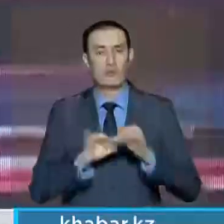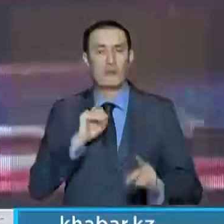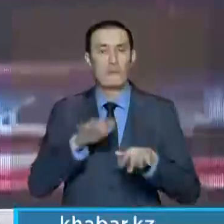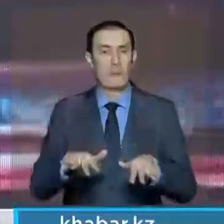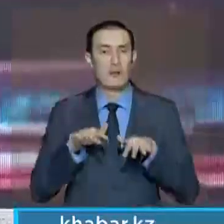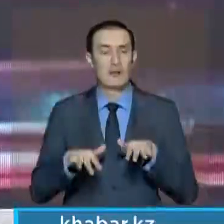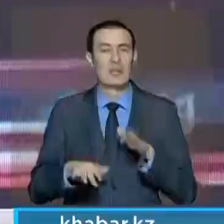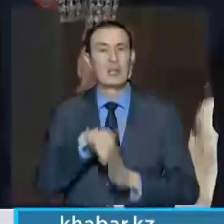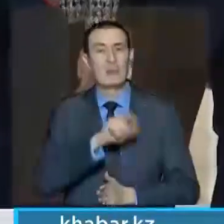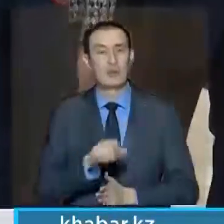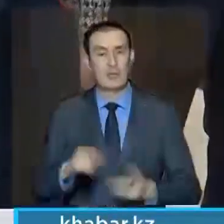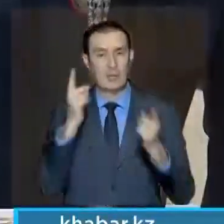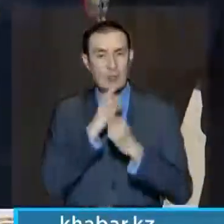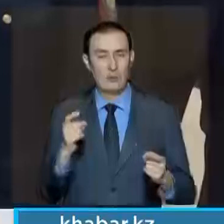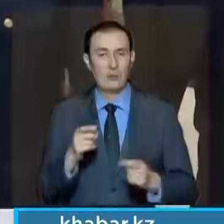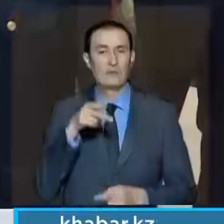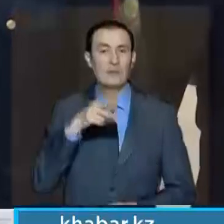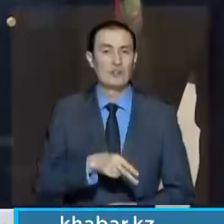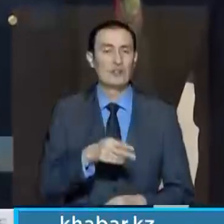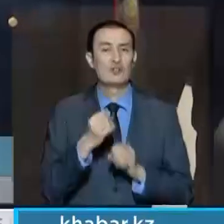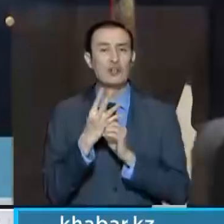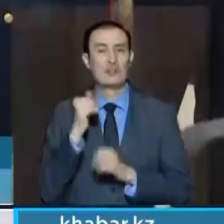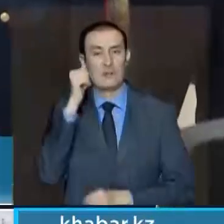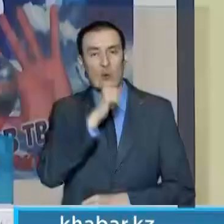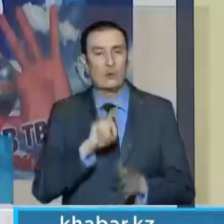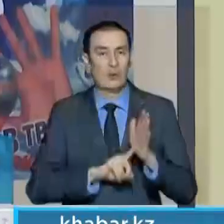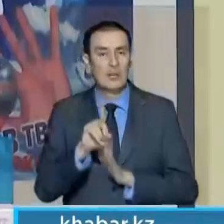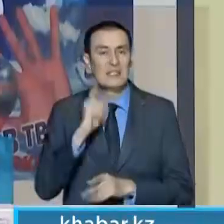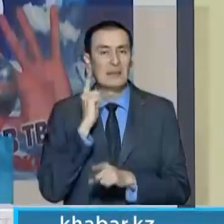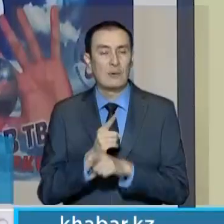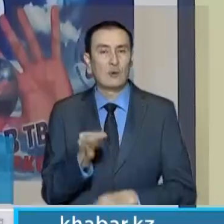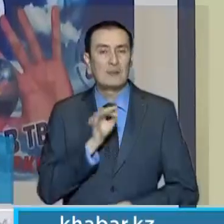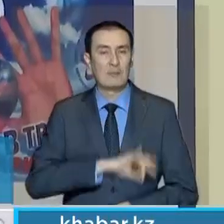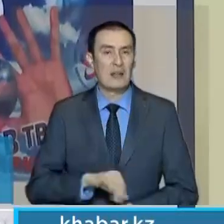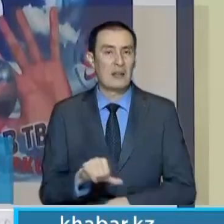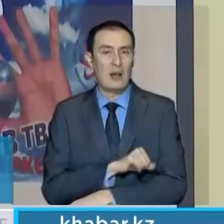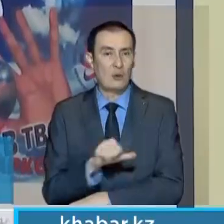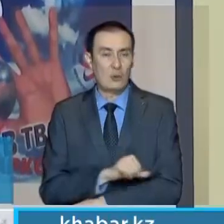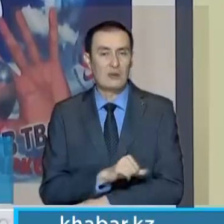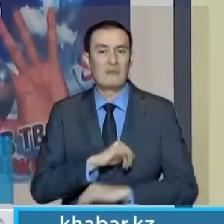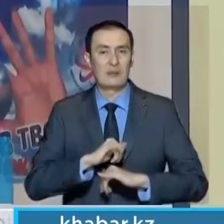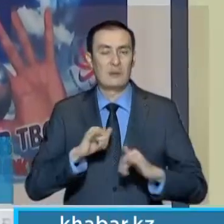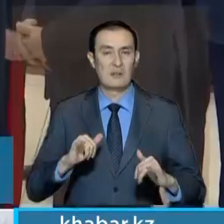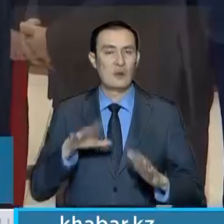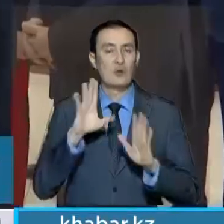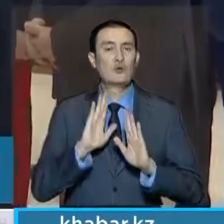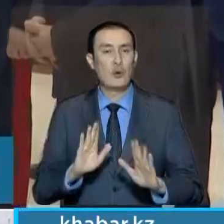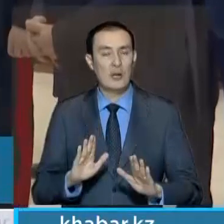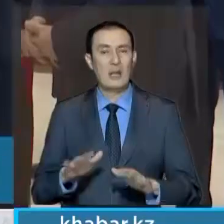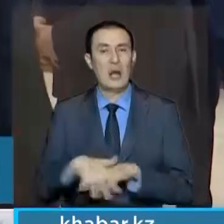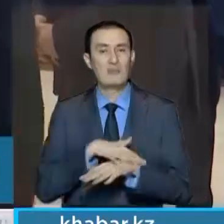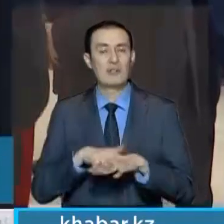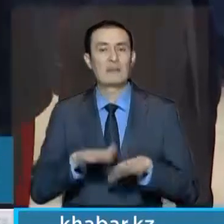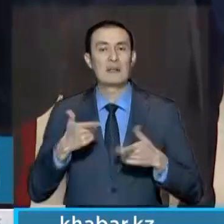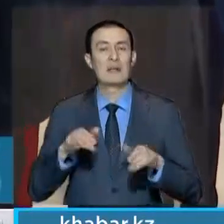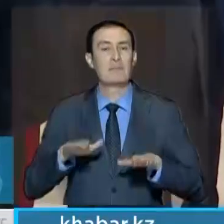Мажилисе. Депутаты напомнили, что с 2014 года запрет на употребление наркотиков распространяется только на